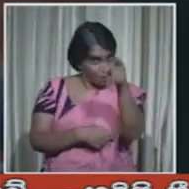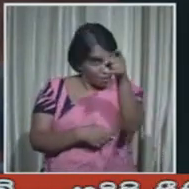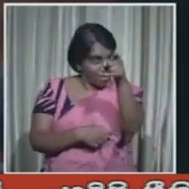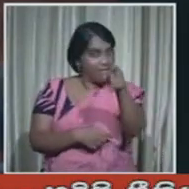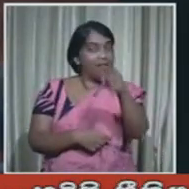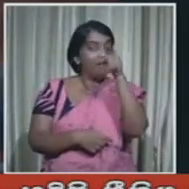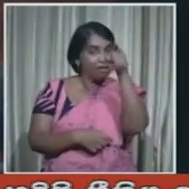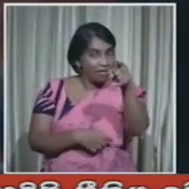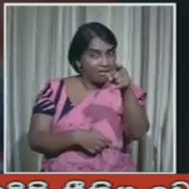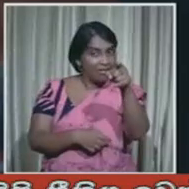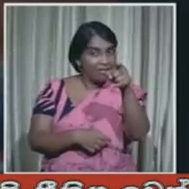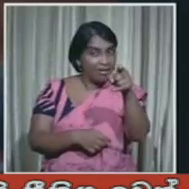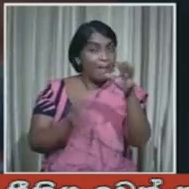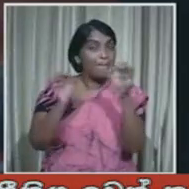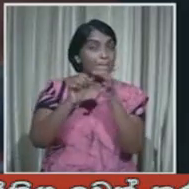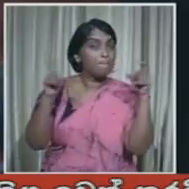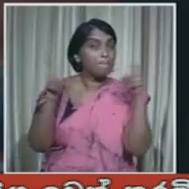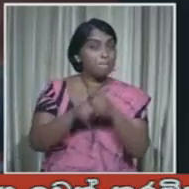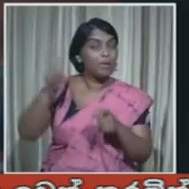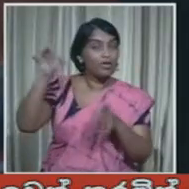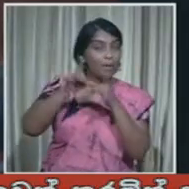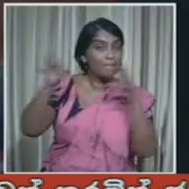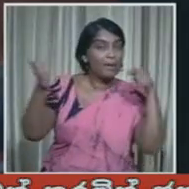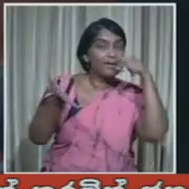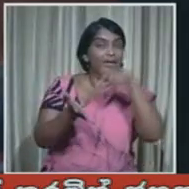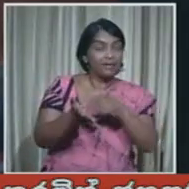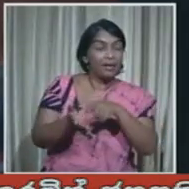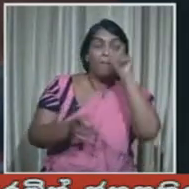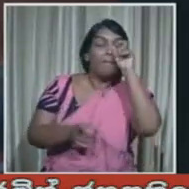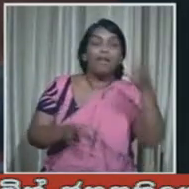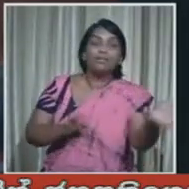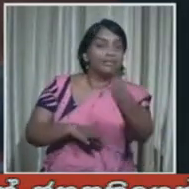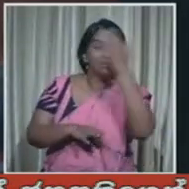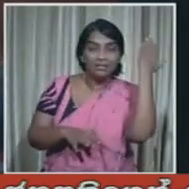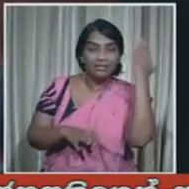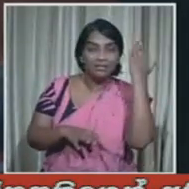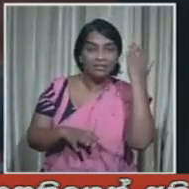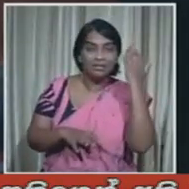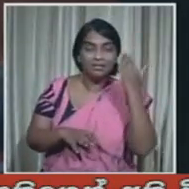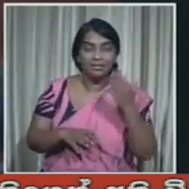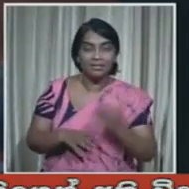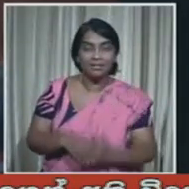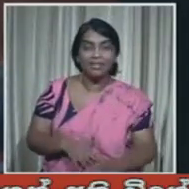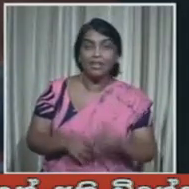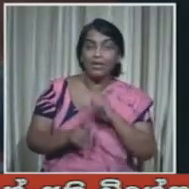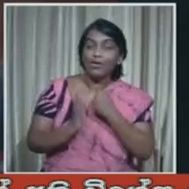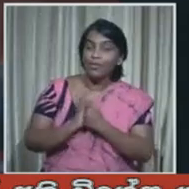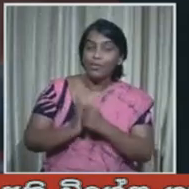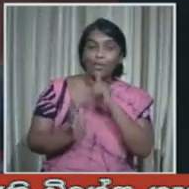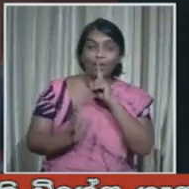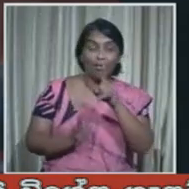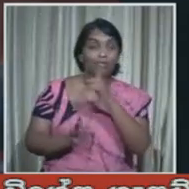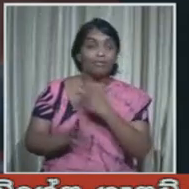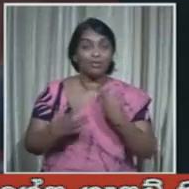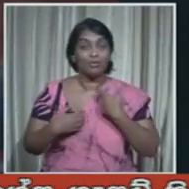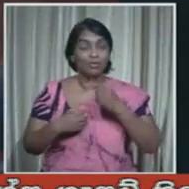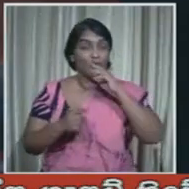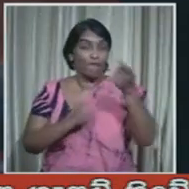ගිහලා බදුලේ බදුලේ මයියංගනේ හන්දියට බැහැලා පෙන්නන්නකෝ අහා බරු කතානේ බෝම්බ වගේ එනවා කිව්වේ වී